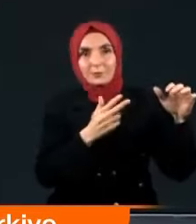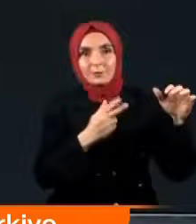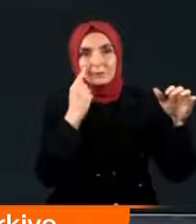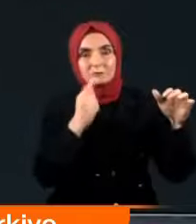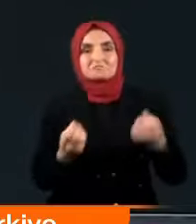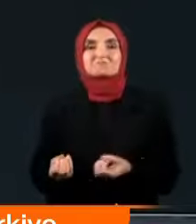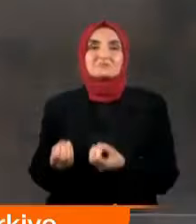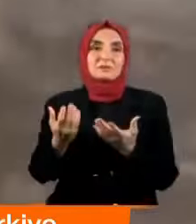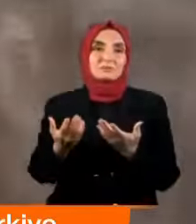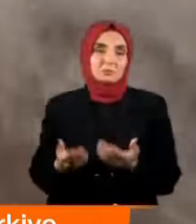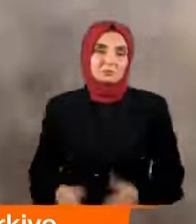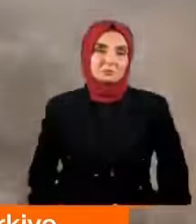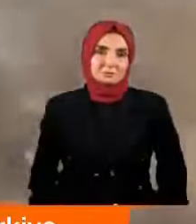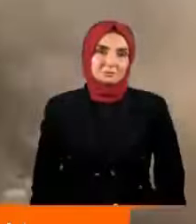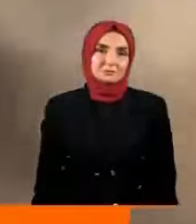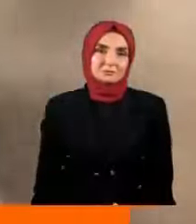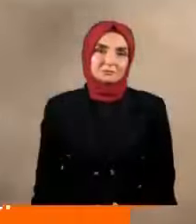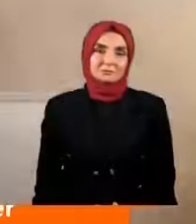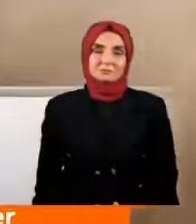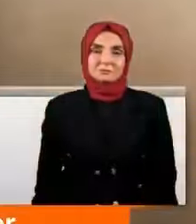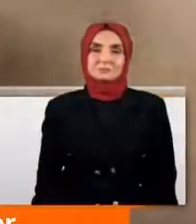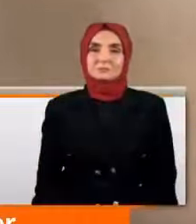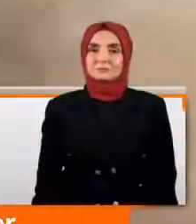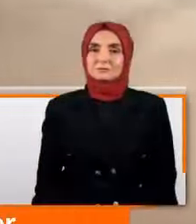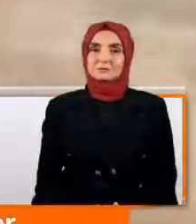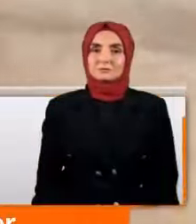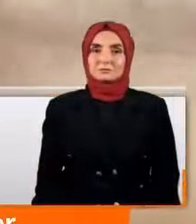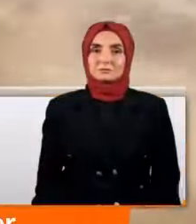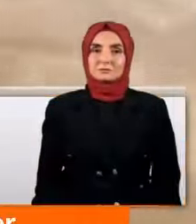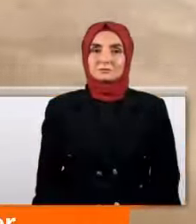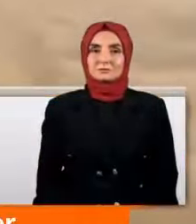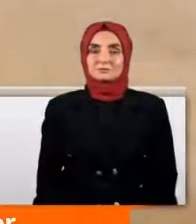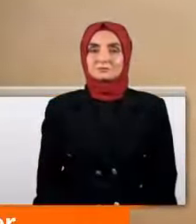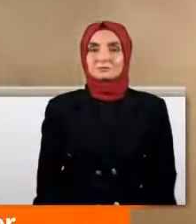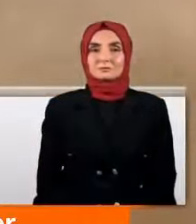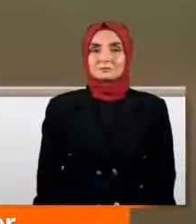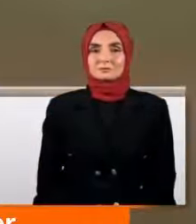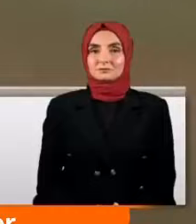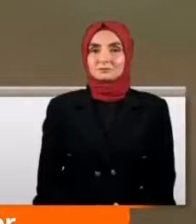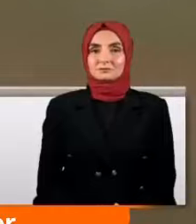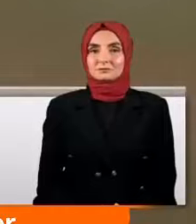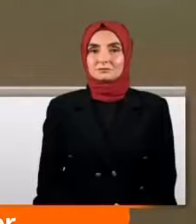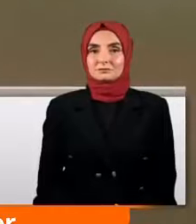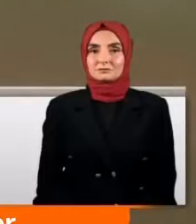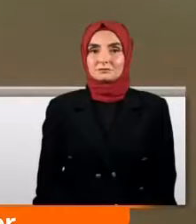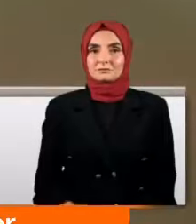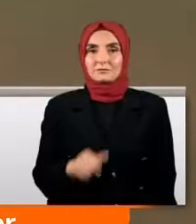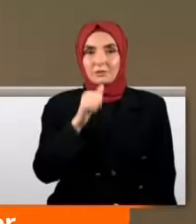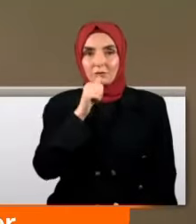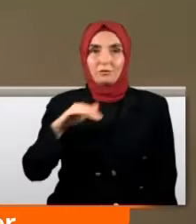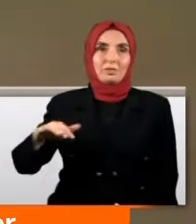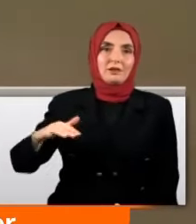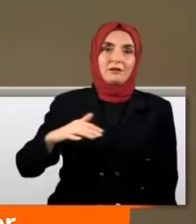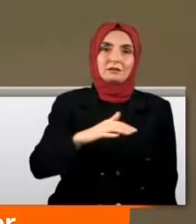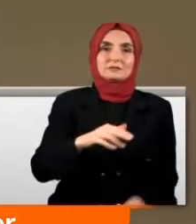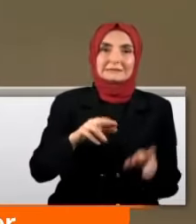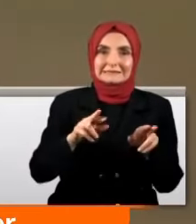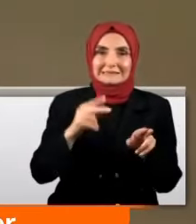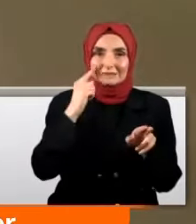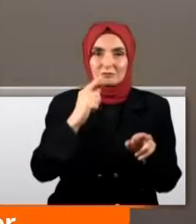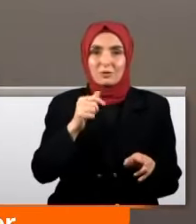(Gülüyor) Bir nehri andıran bu akıntı günler